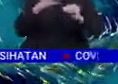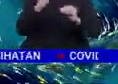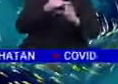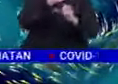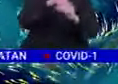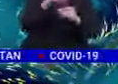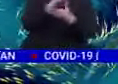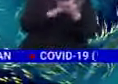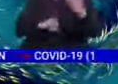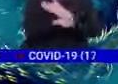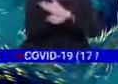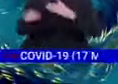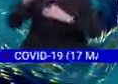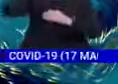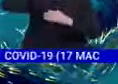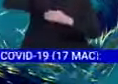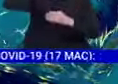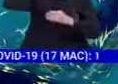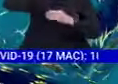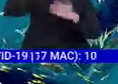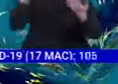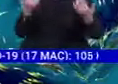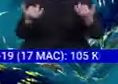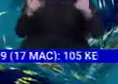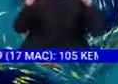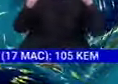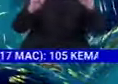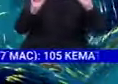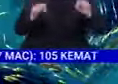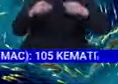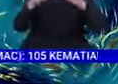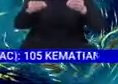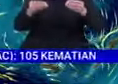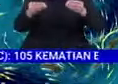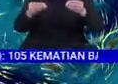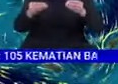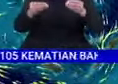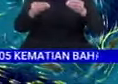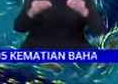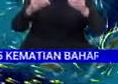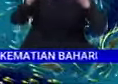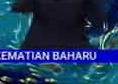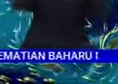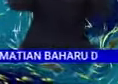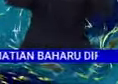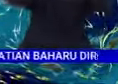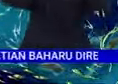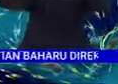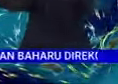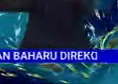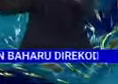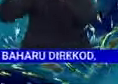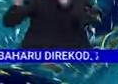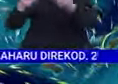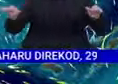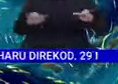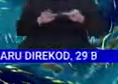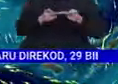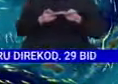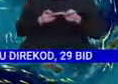bahagian dalam negeri Sabah yang secara amnya boleh memberikan potensi pembentukan awan konvektif di